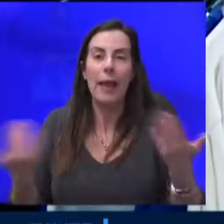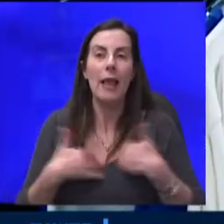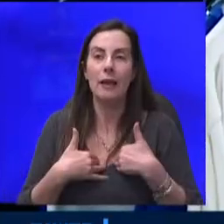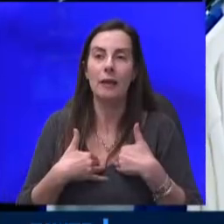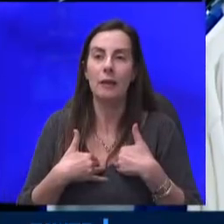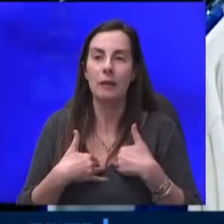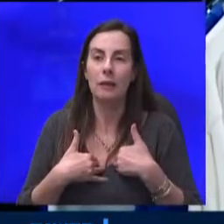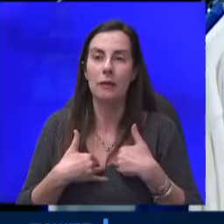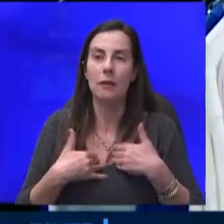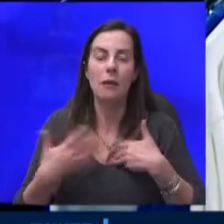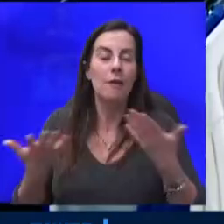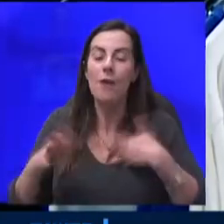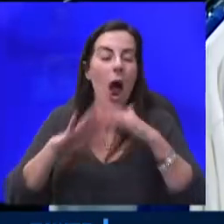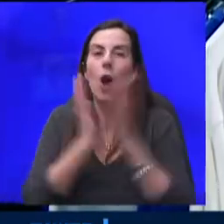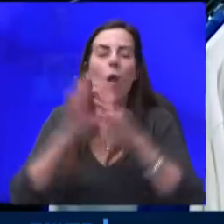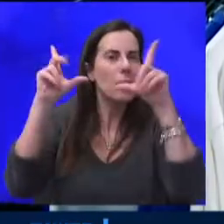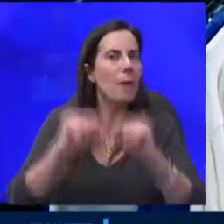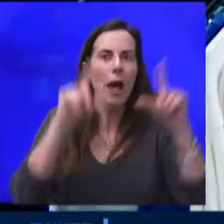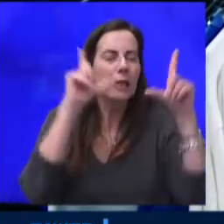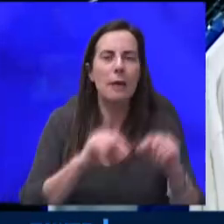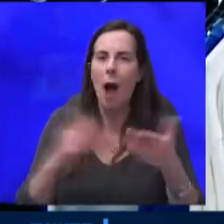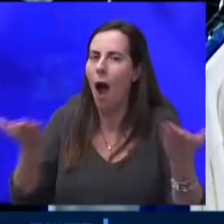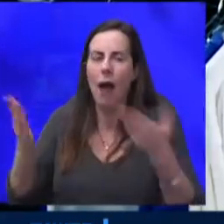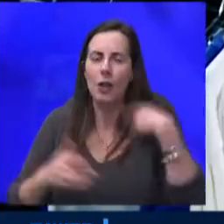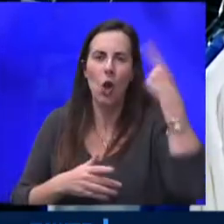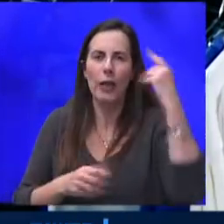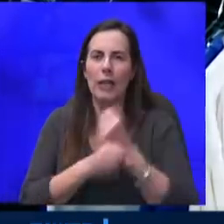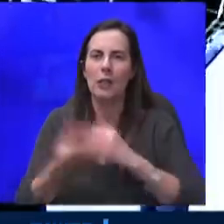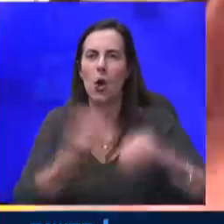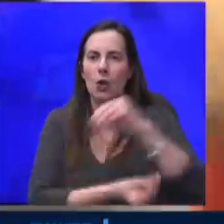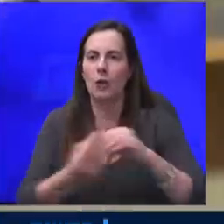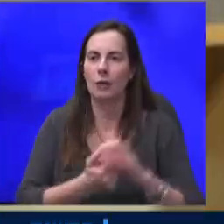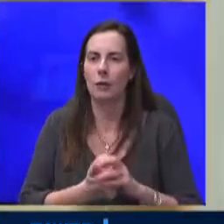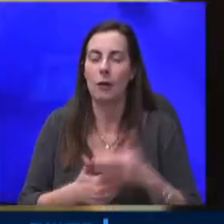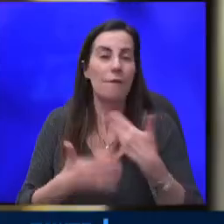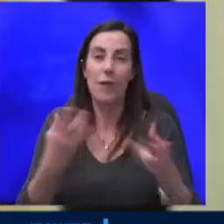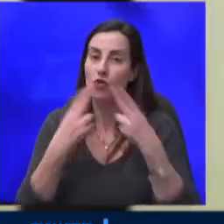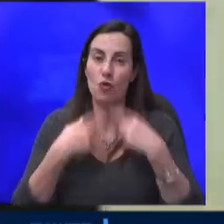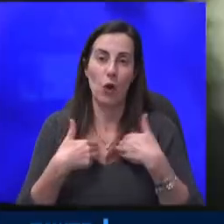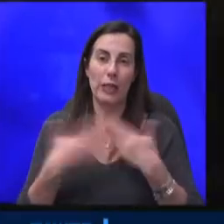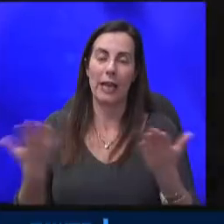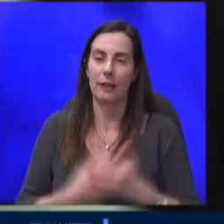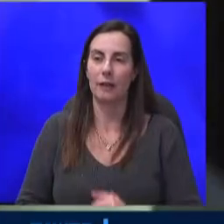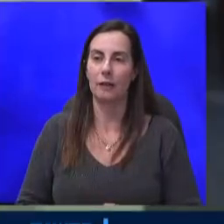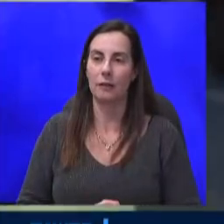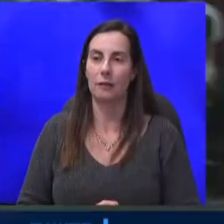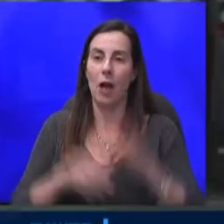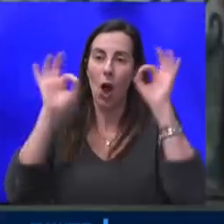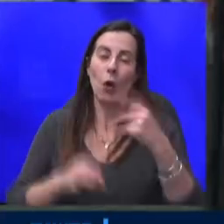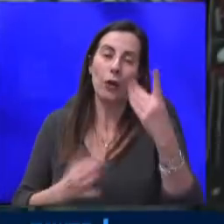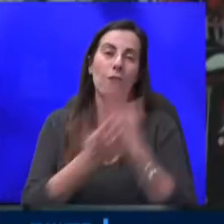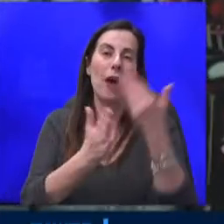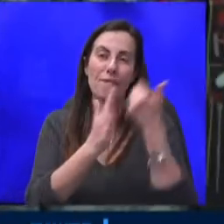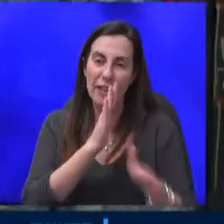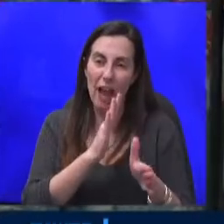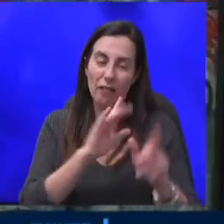כאילו אתה הולך על האדמה, והאדמה נגמרת לך. ואף אחד אין לו תשורות. על חנות אחת הוא ויתר, בחנות שנותרה